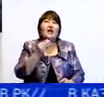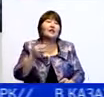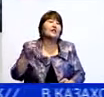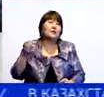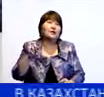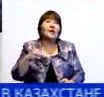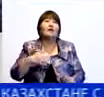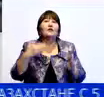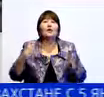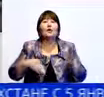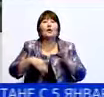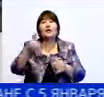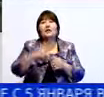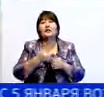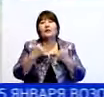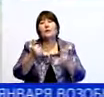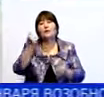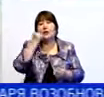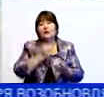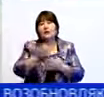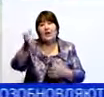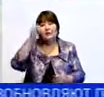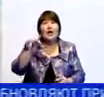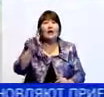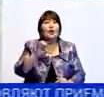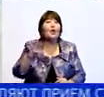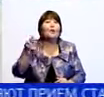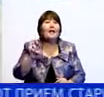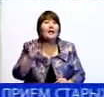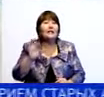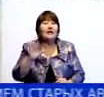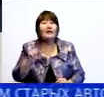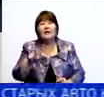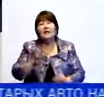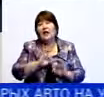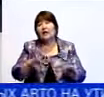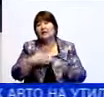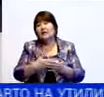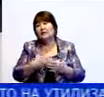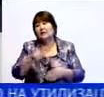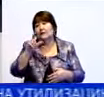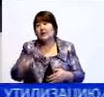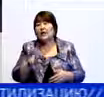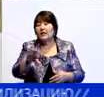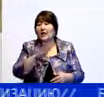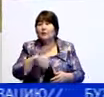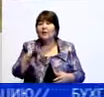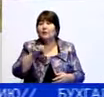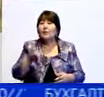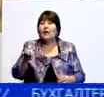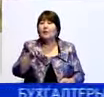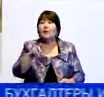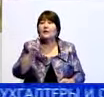Шагыртаев. Высокого звания удостоенный почетный ветеран образования Райкуль Байназарова. Яркая личность активной гражданской позиции, она была депутатом